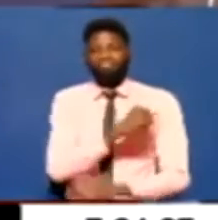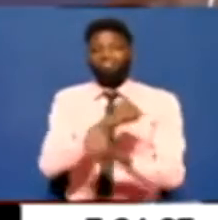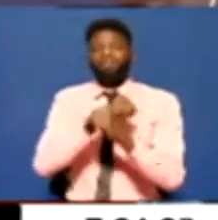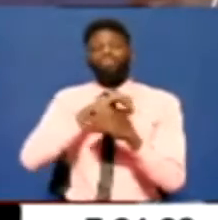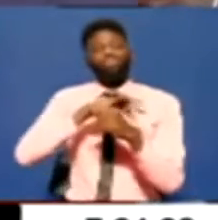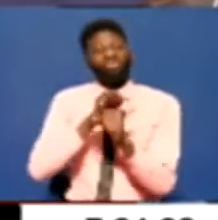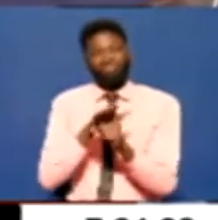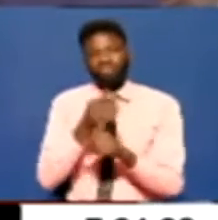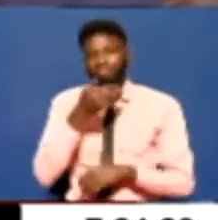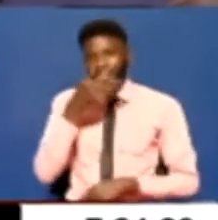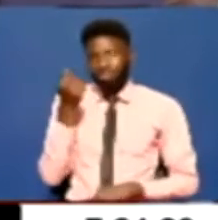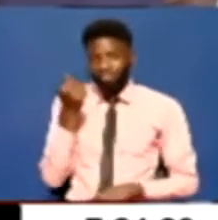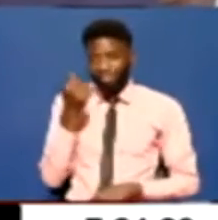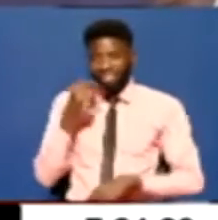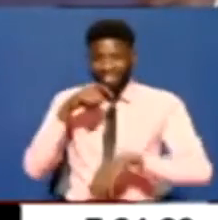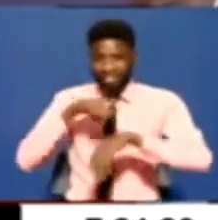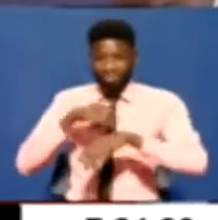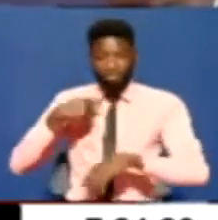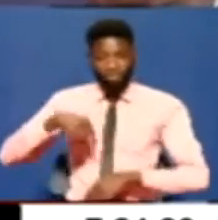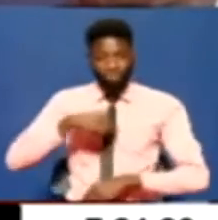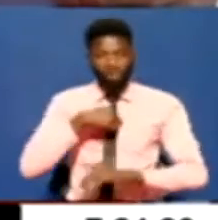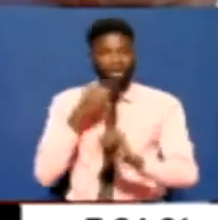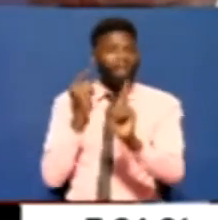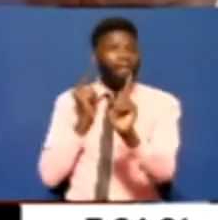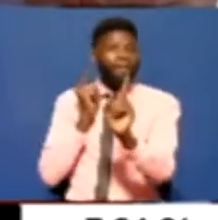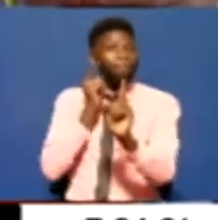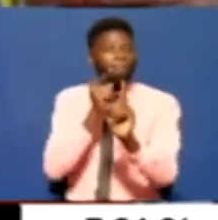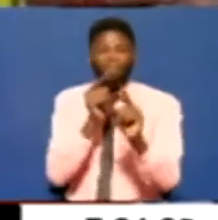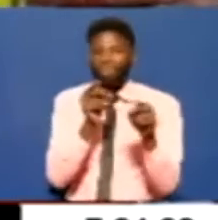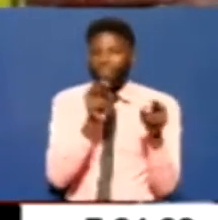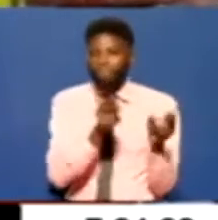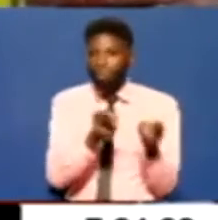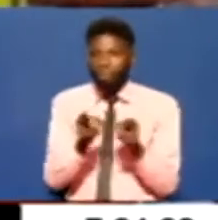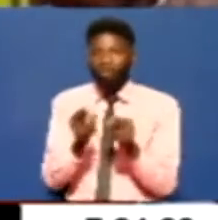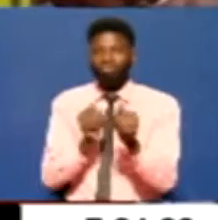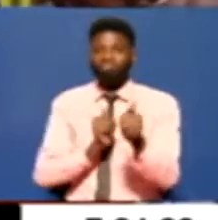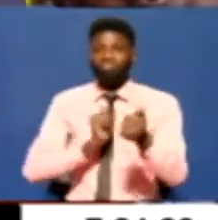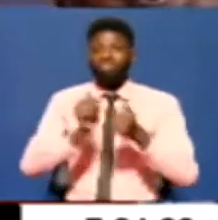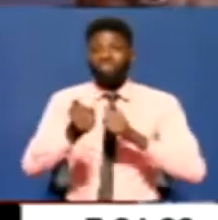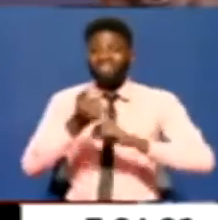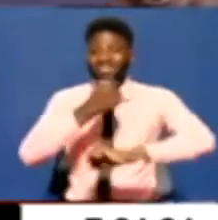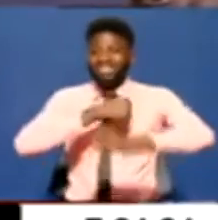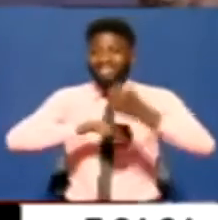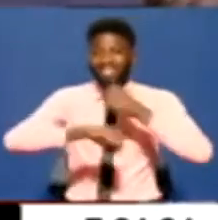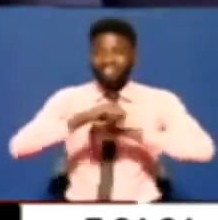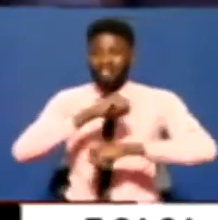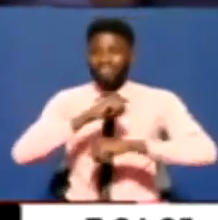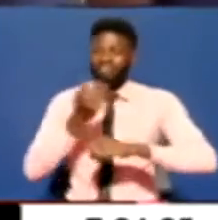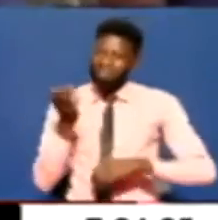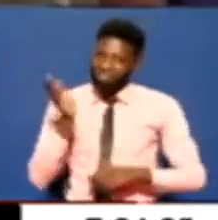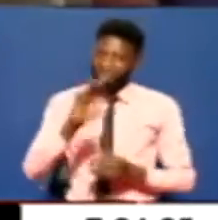look forward to resumption of normal sporting activities in all sports